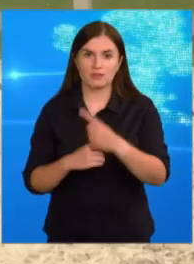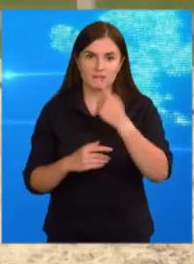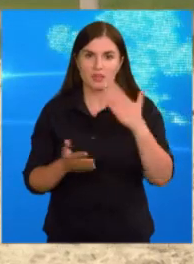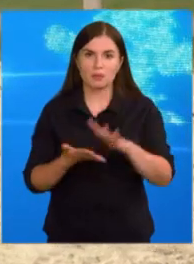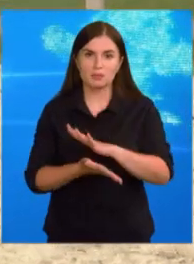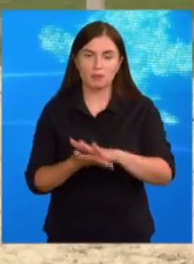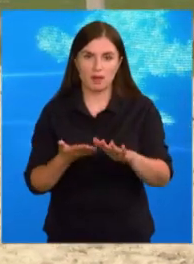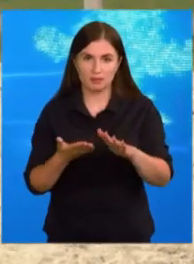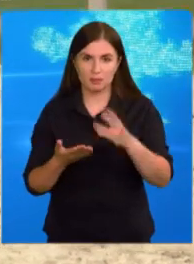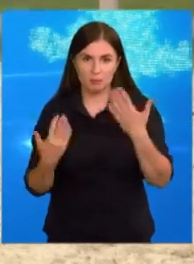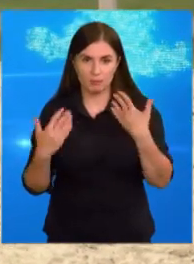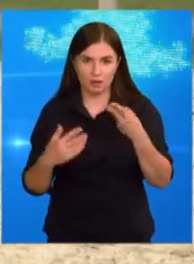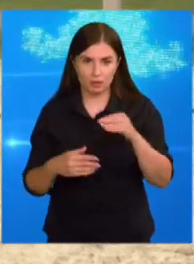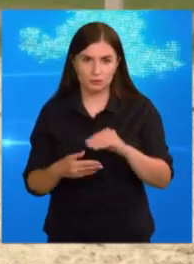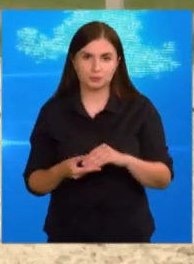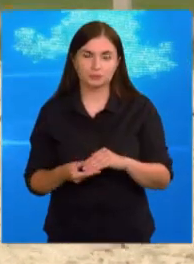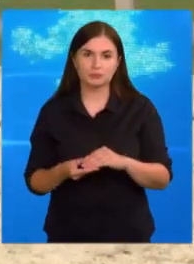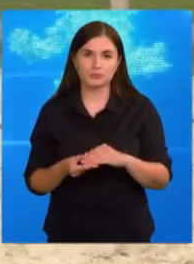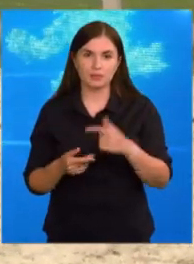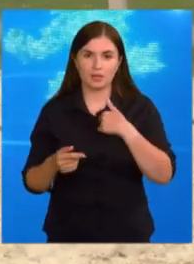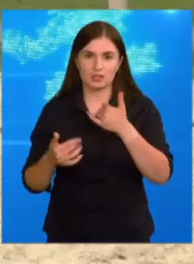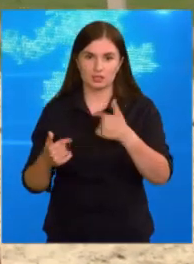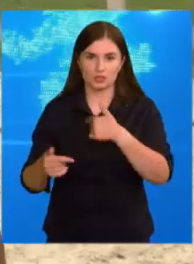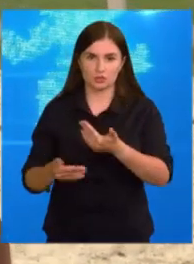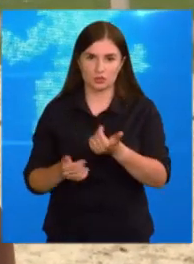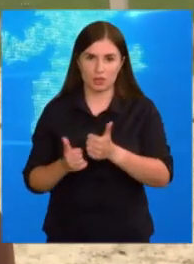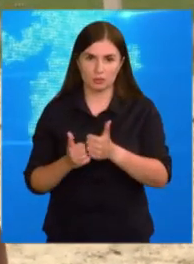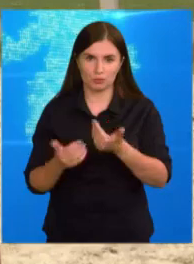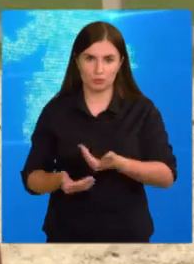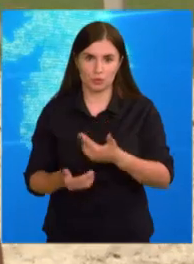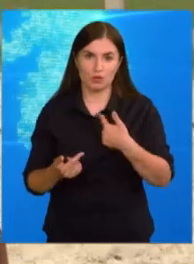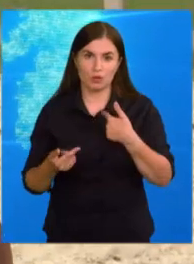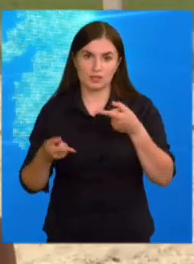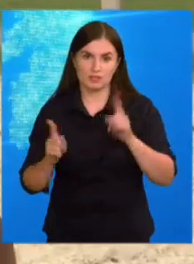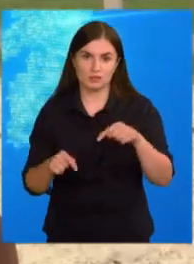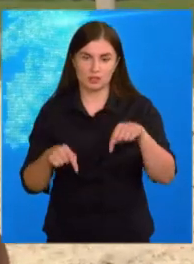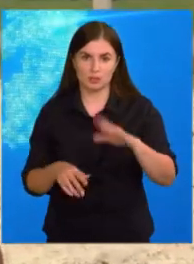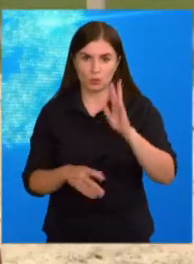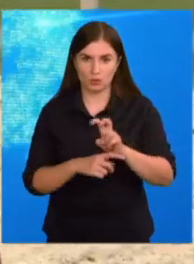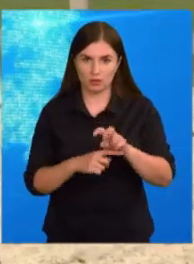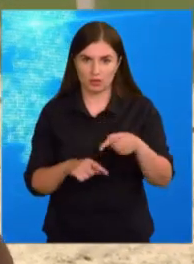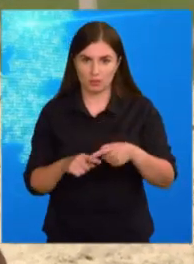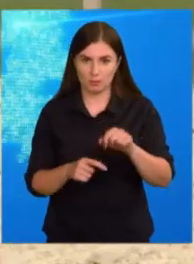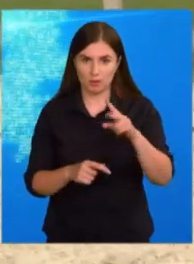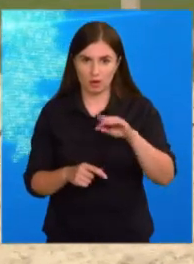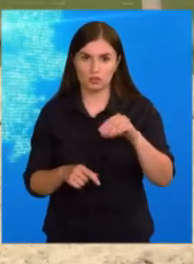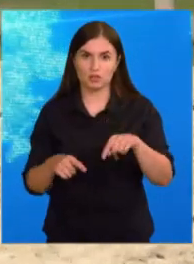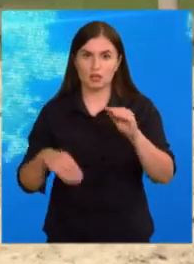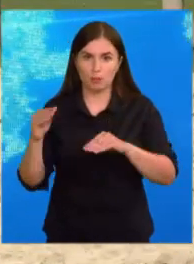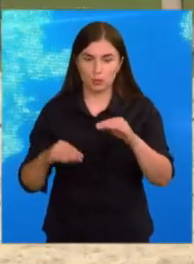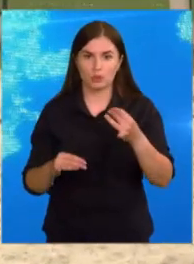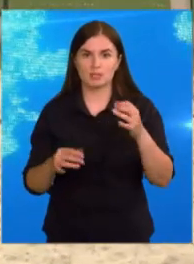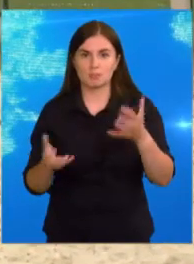дома. Вот я по маме на шерстях живу. Поэтому теперь, естественно, буду только на этот пляж ходить. И оборудованные, и спасатели,